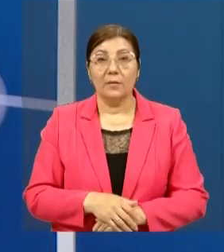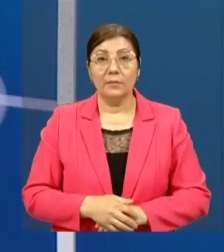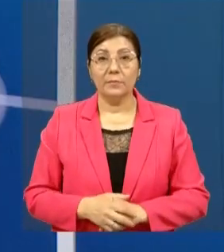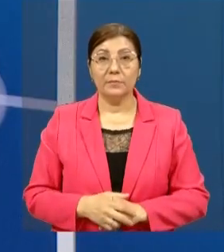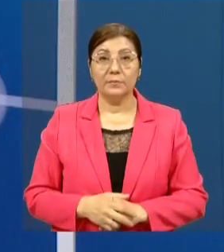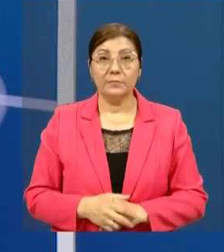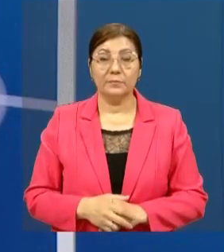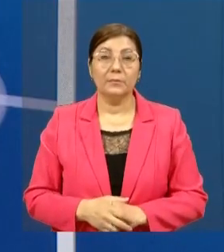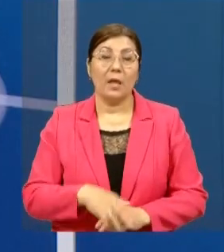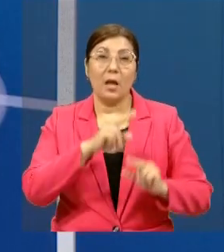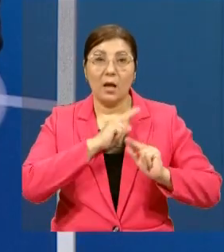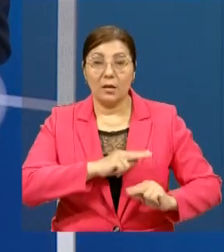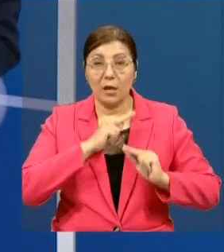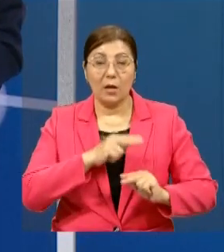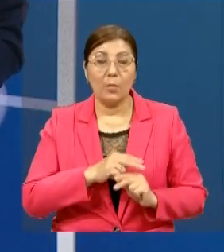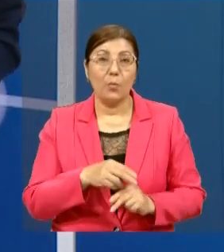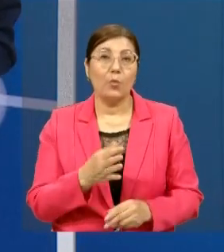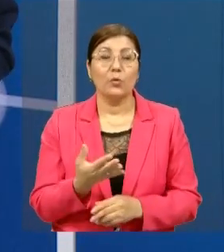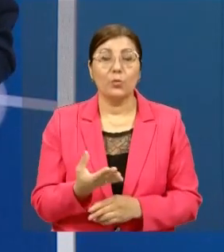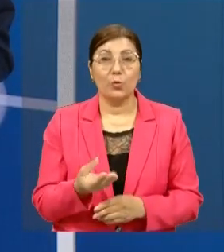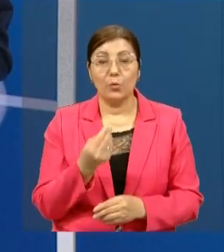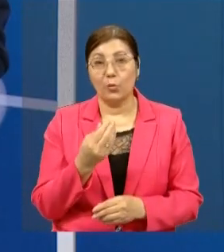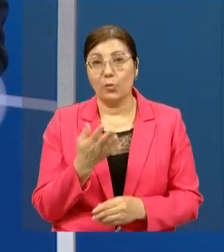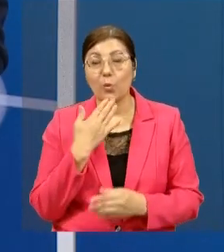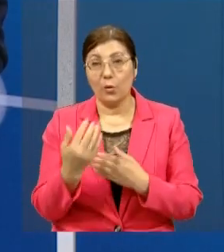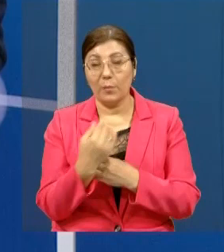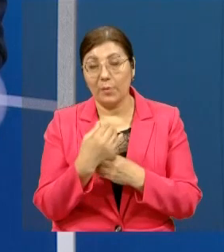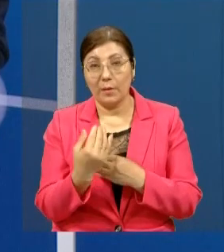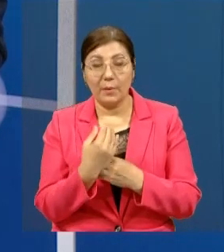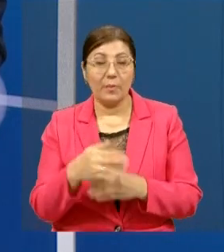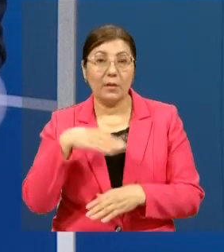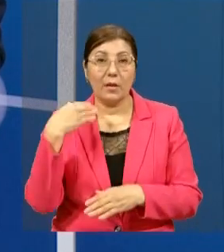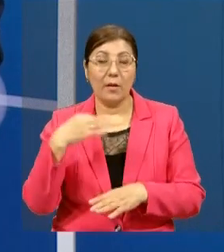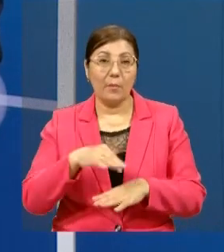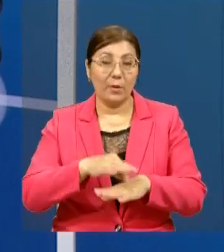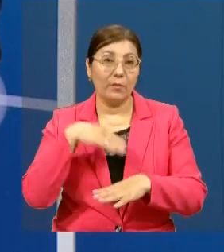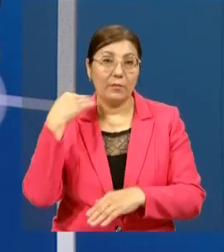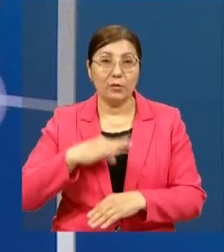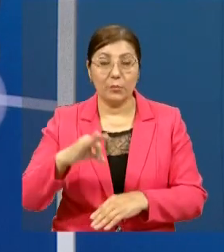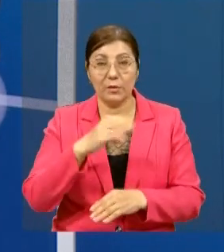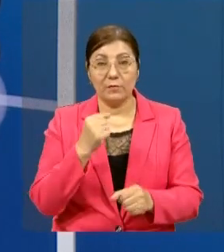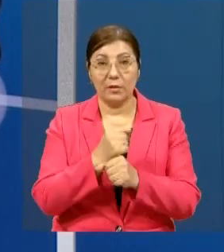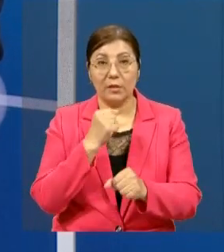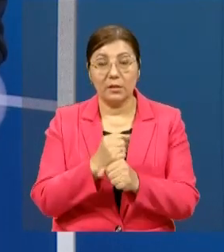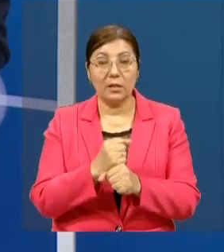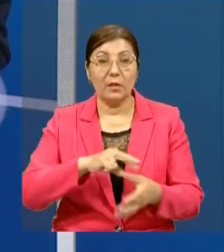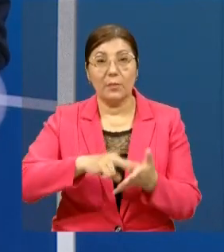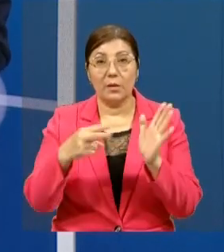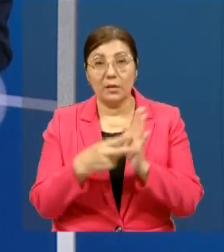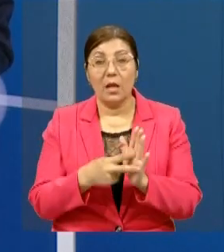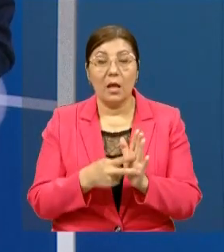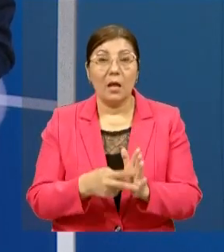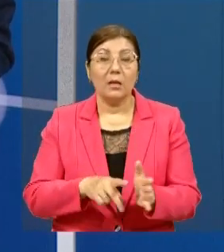порядке работа по замещению проводится в Актюбинской области с этой целью в регионе разрабатывают дорожную карту